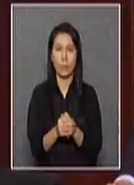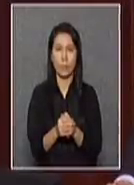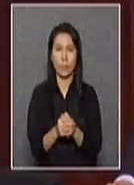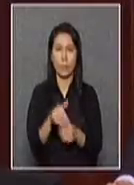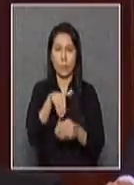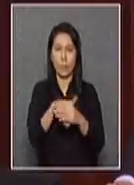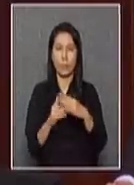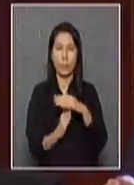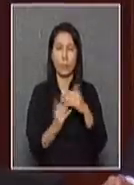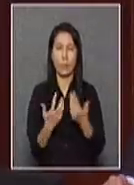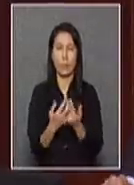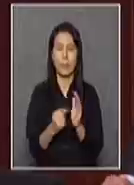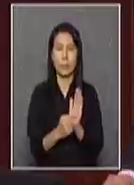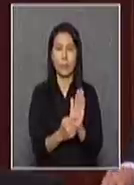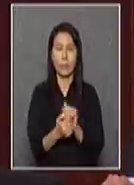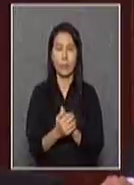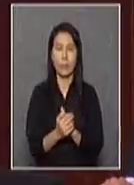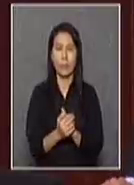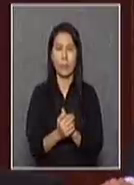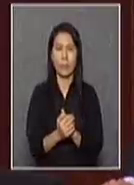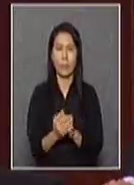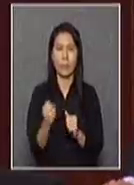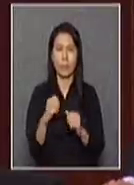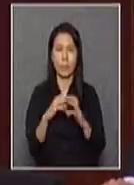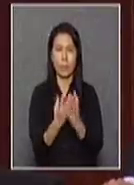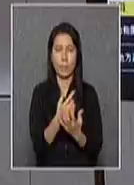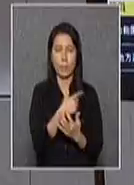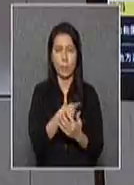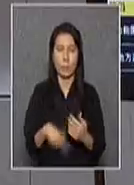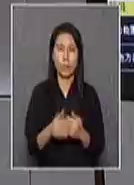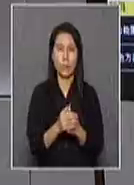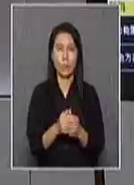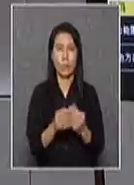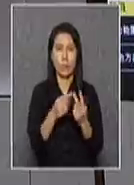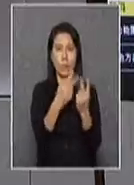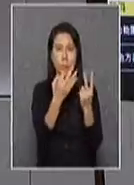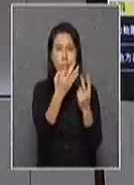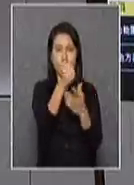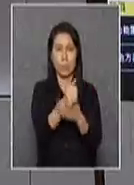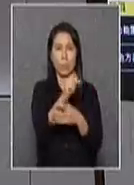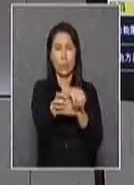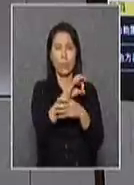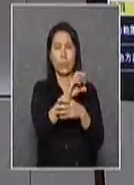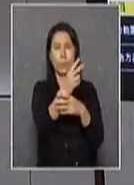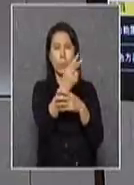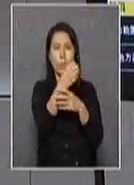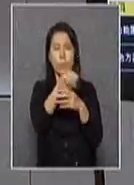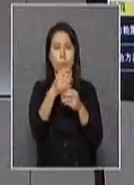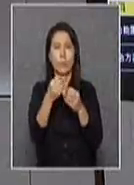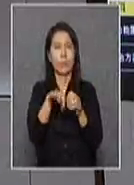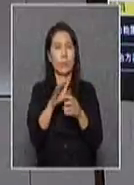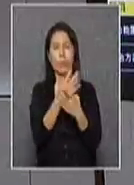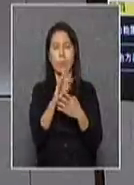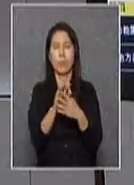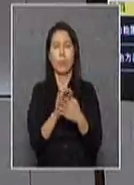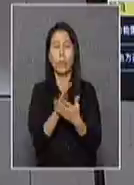停止表決，顯示結果。功能團體選舉產生的議員23位出席，沒人贊成，22位反對，沒人棄權。分